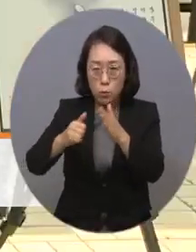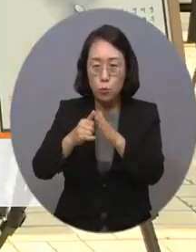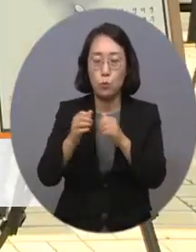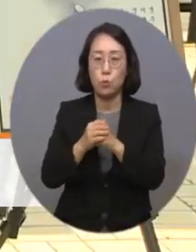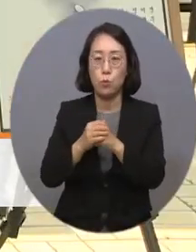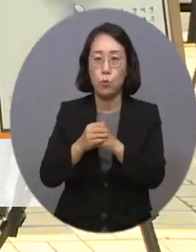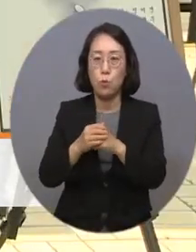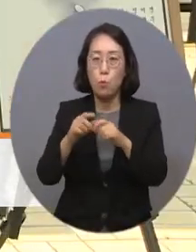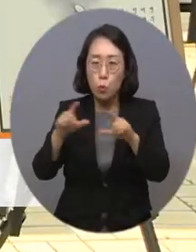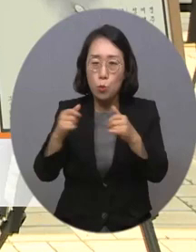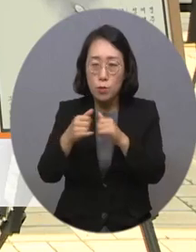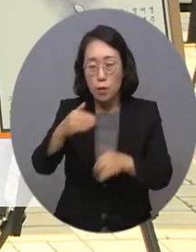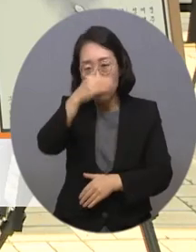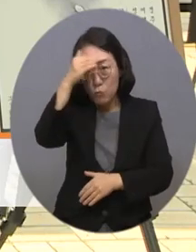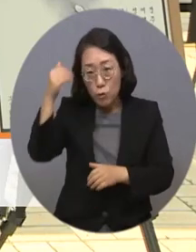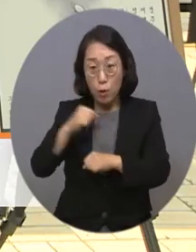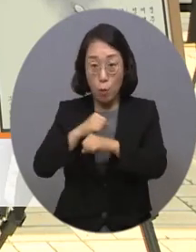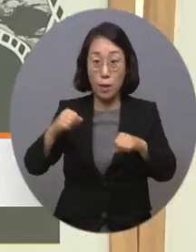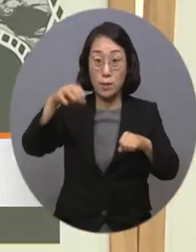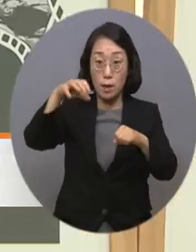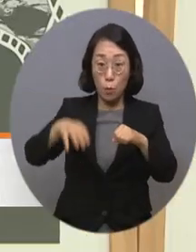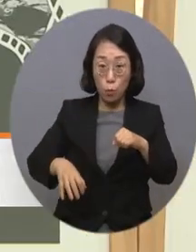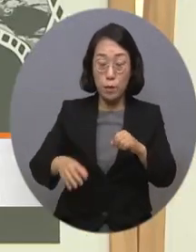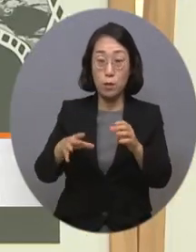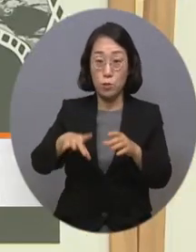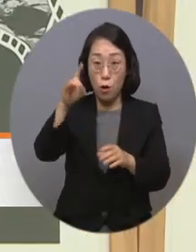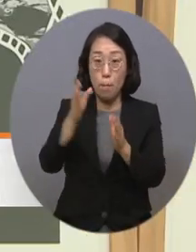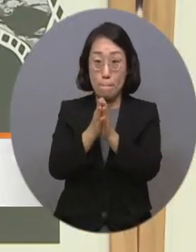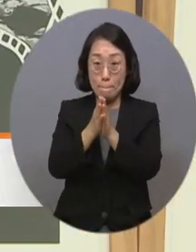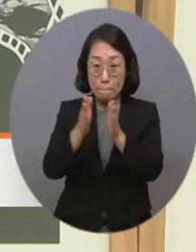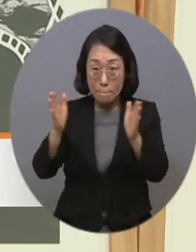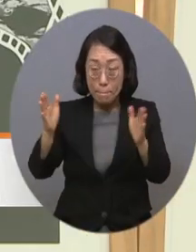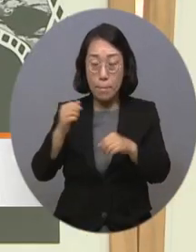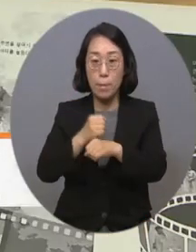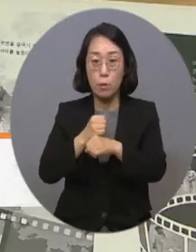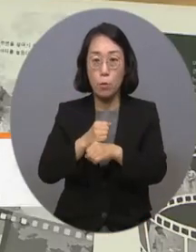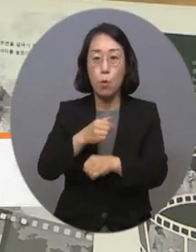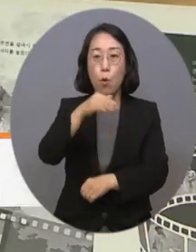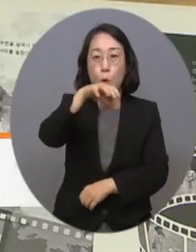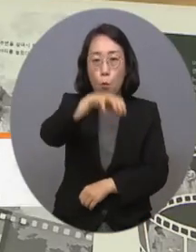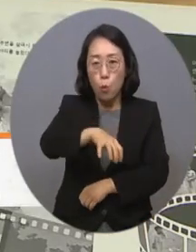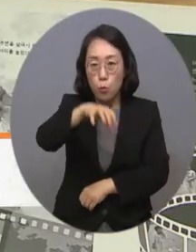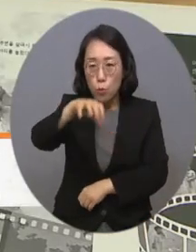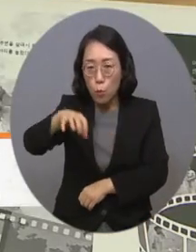순천역 광장에서 열림식을 시작으로 구례, 여수, 광양